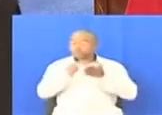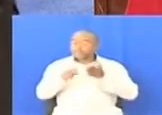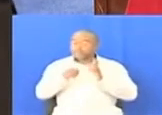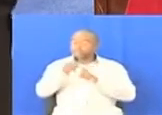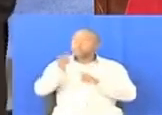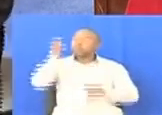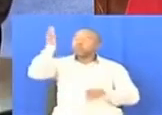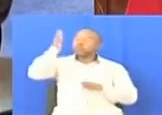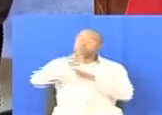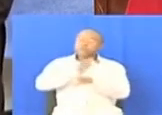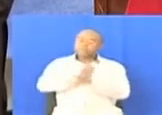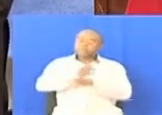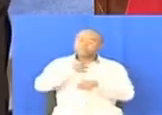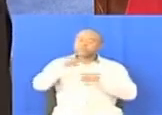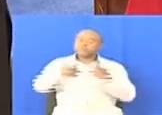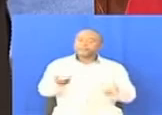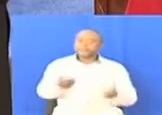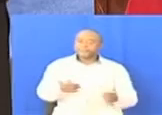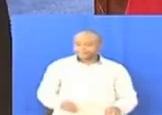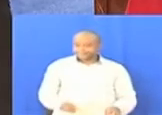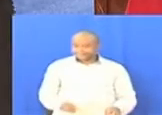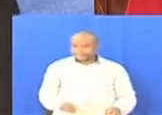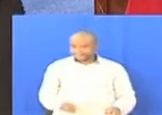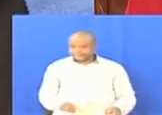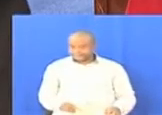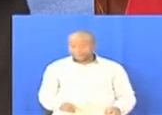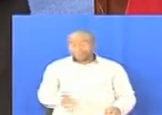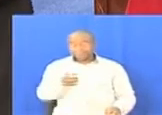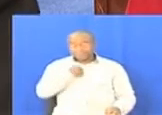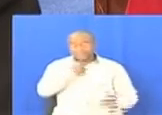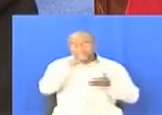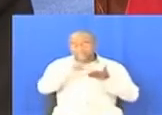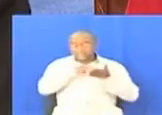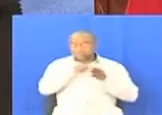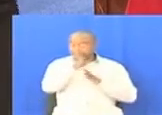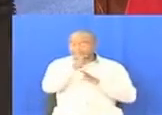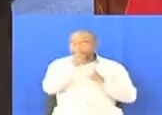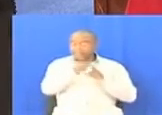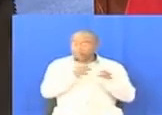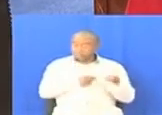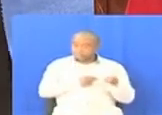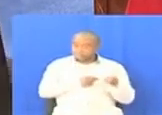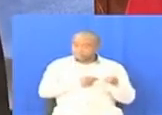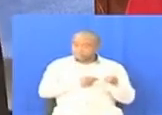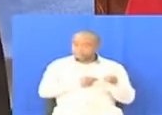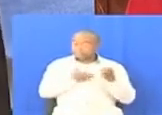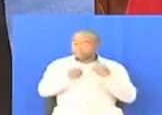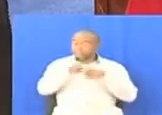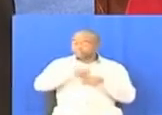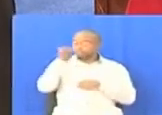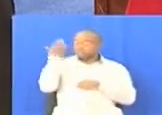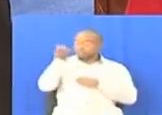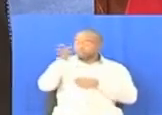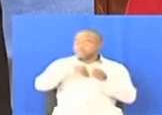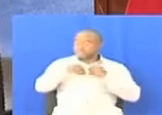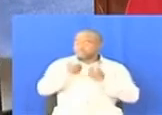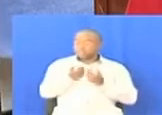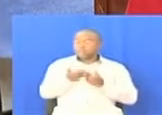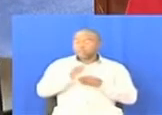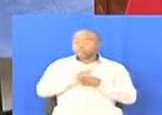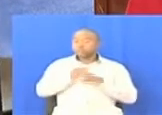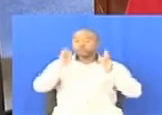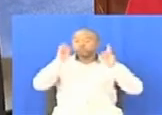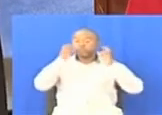kabla sijaendelea. Kwa ruhusa yako Mheshimiwa Speaker, nasoma neno ambalo nilisoma hata wakati nachangia hoja ya Mheshimiwa Waziri Mkuu.